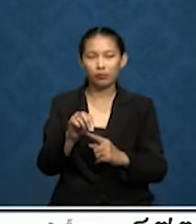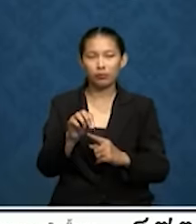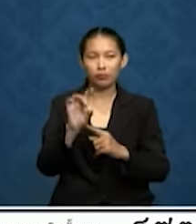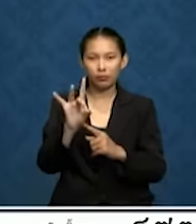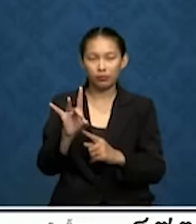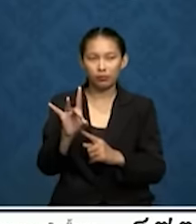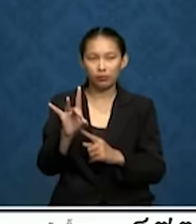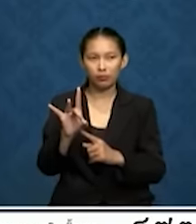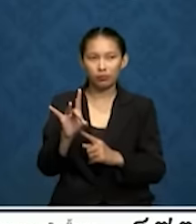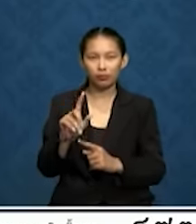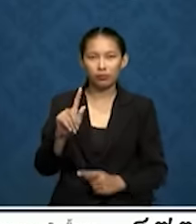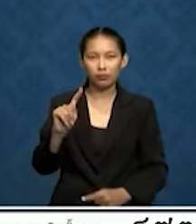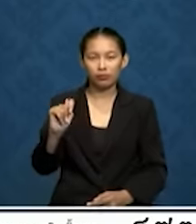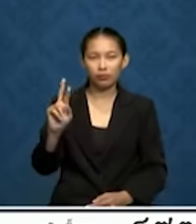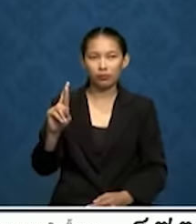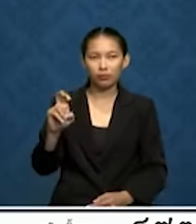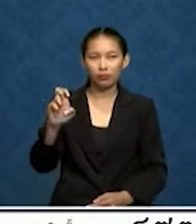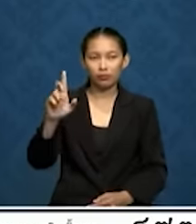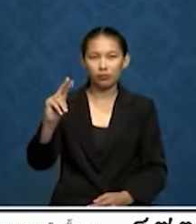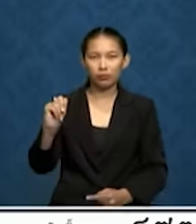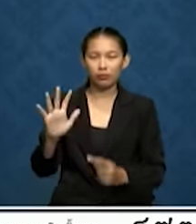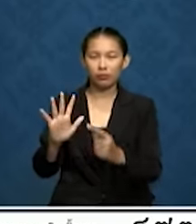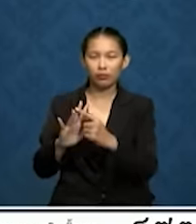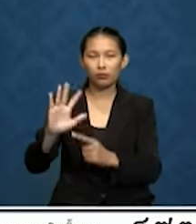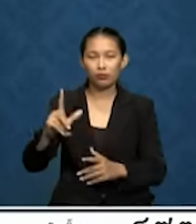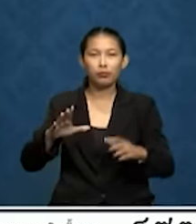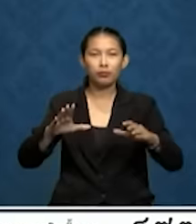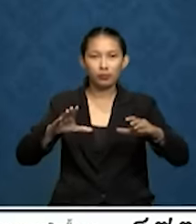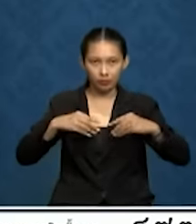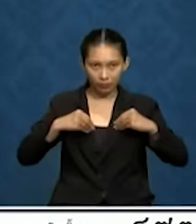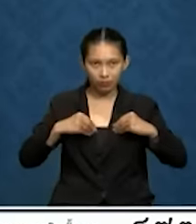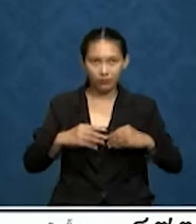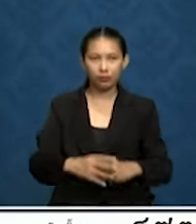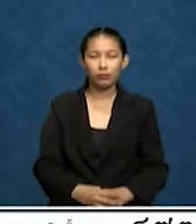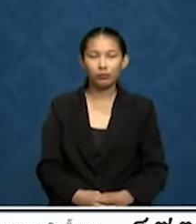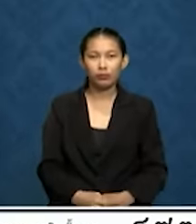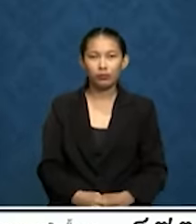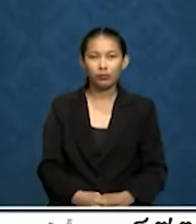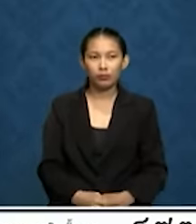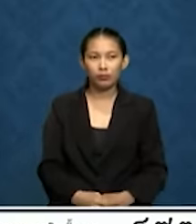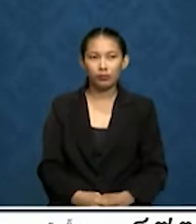138นางสาวตรีนุชเทียนทอง เห็นชอบค่ะ